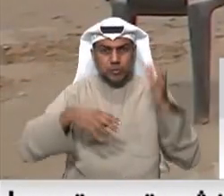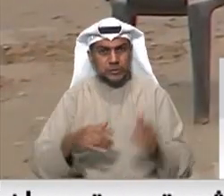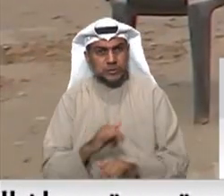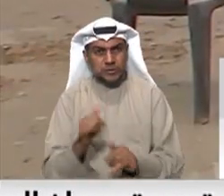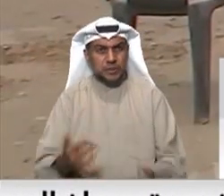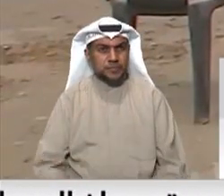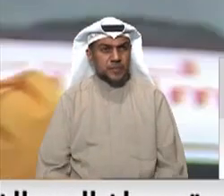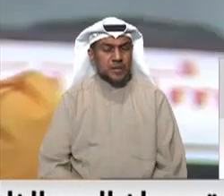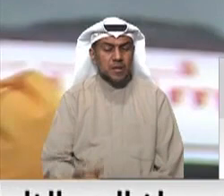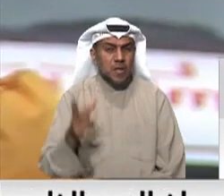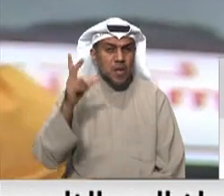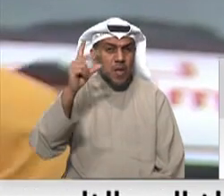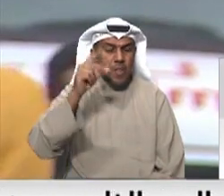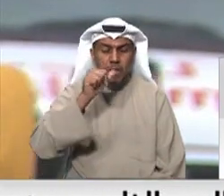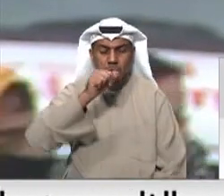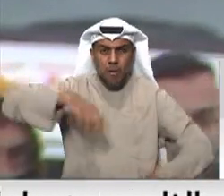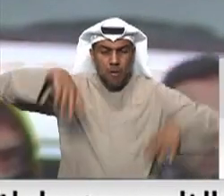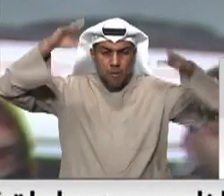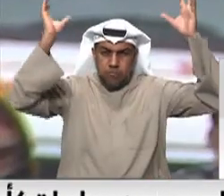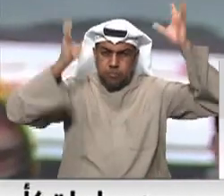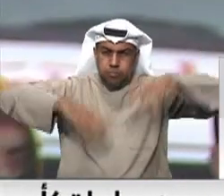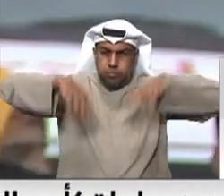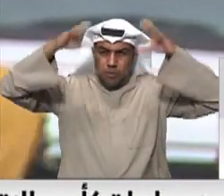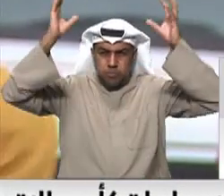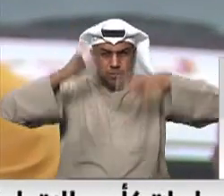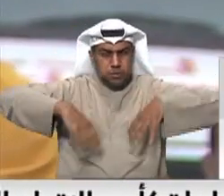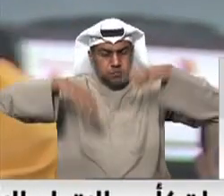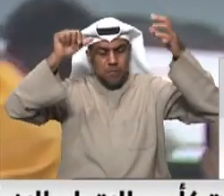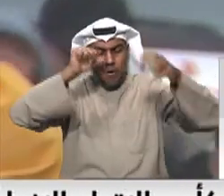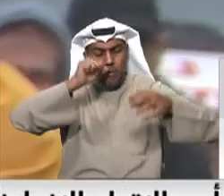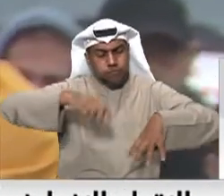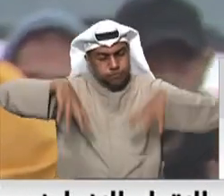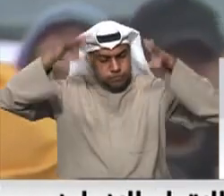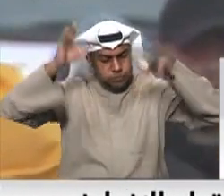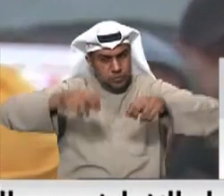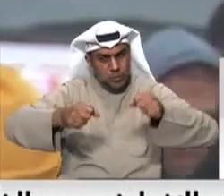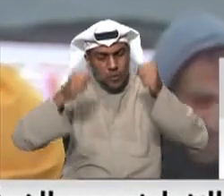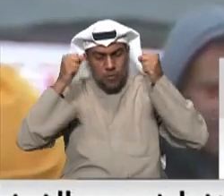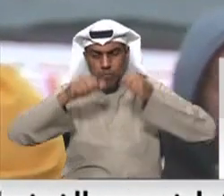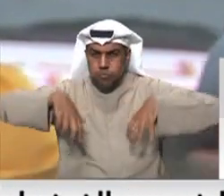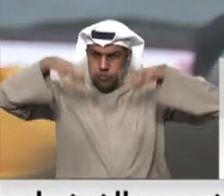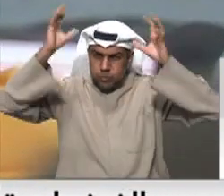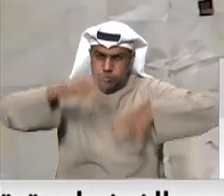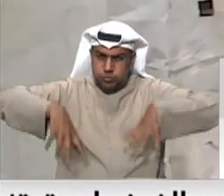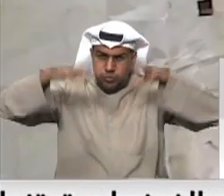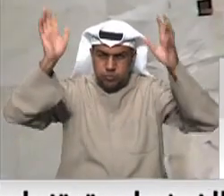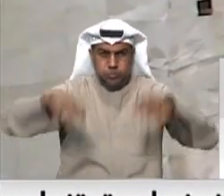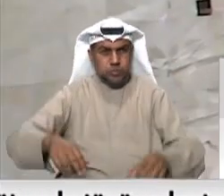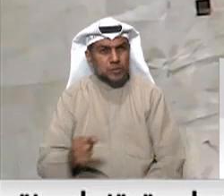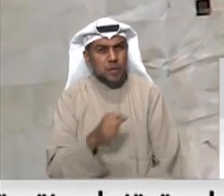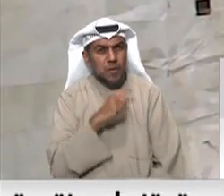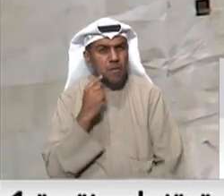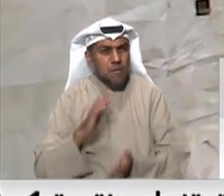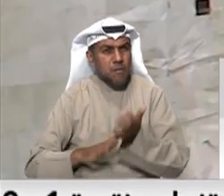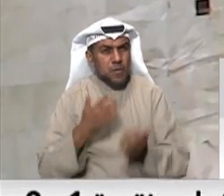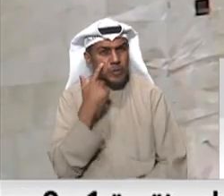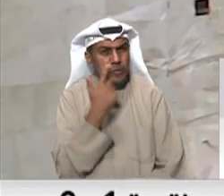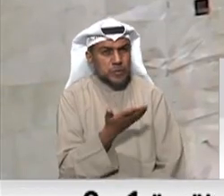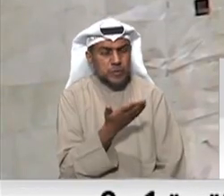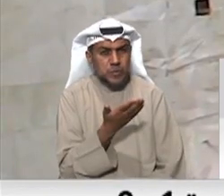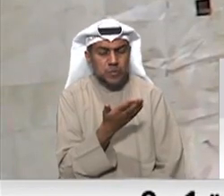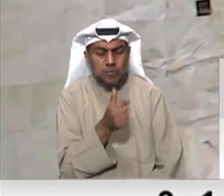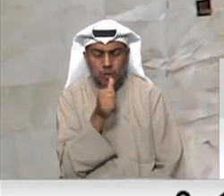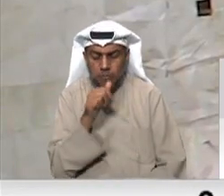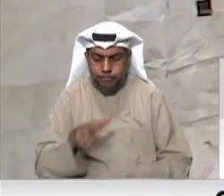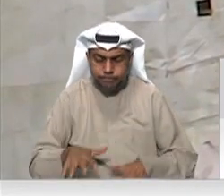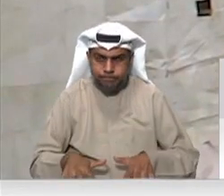الامطار الغزيره التي تتساقط على خيام النازحين الى غرق اعداد كبيره منها كما وتد فقط مياه